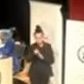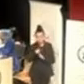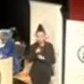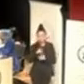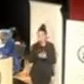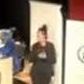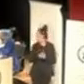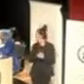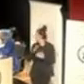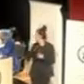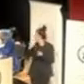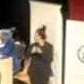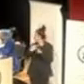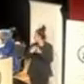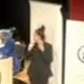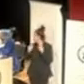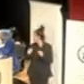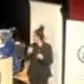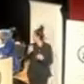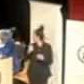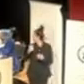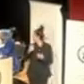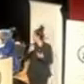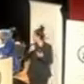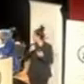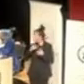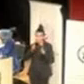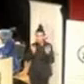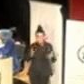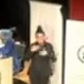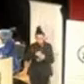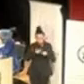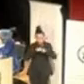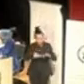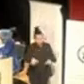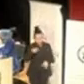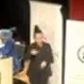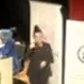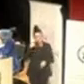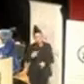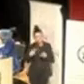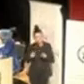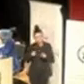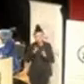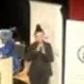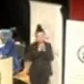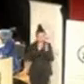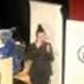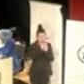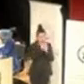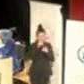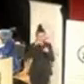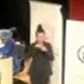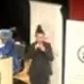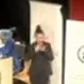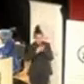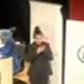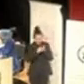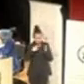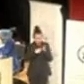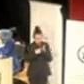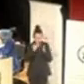görevindedir. Depo sistemi, tüm ülke sistemiyle konuşmaktadır. Kütüphanede oluşturulan kümle bilgileri kütüphanedeki diğer sistemlere